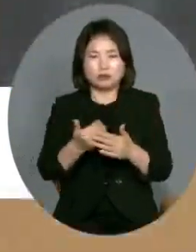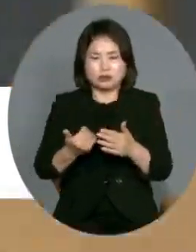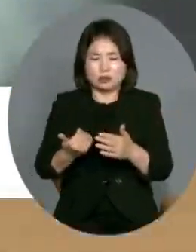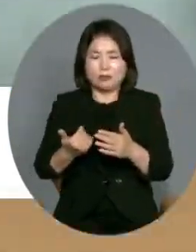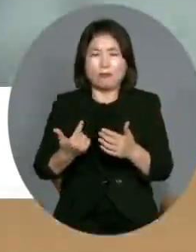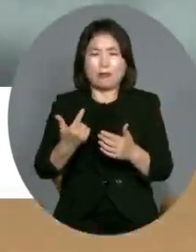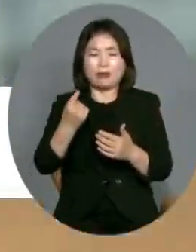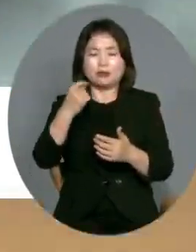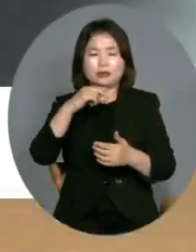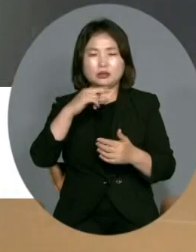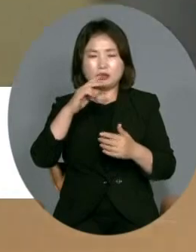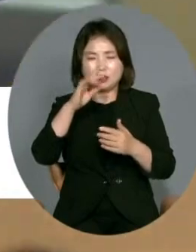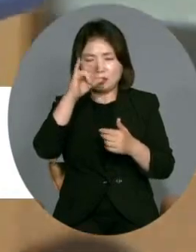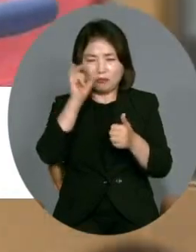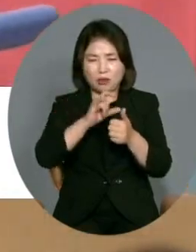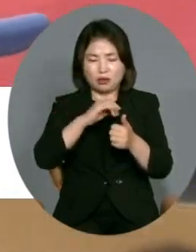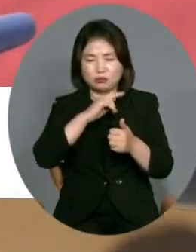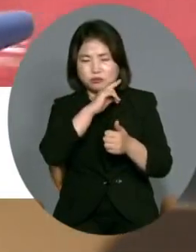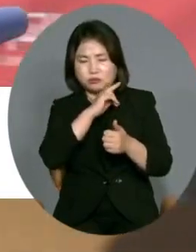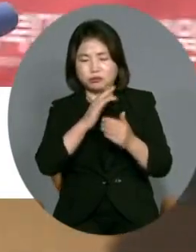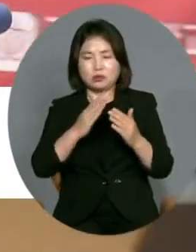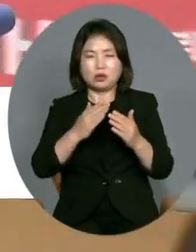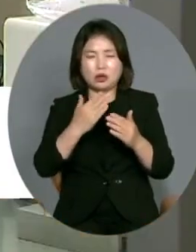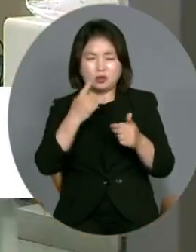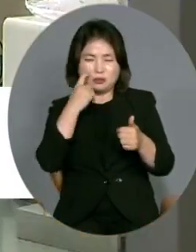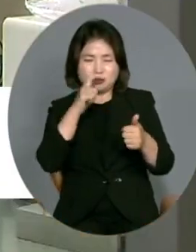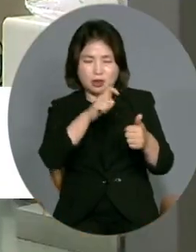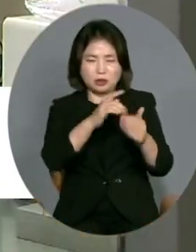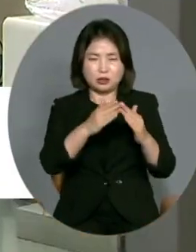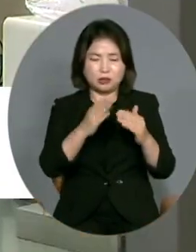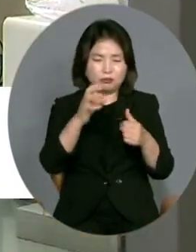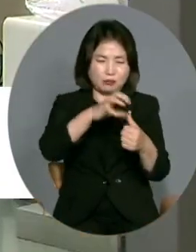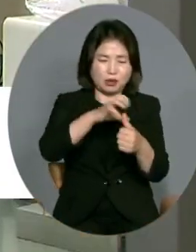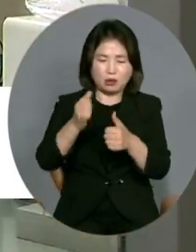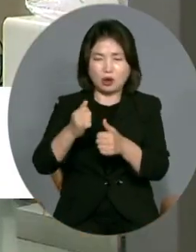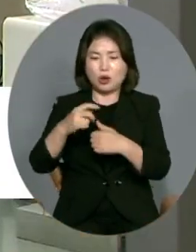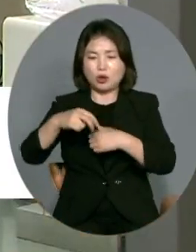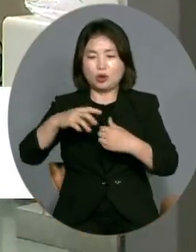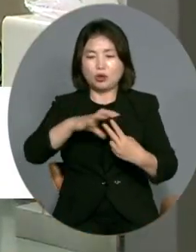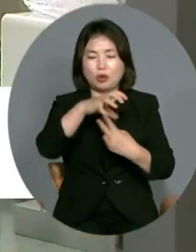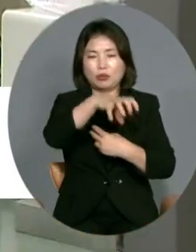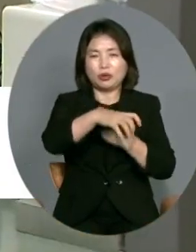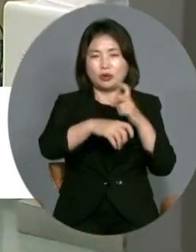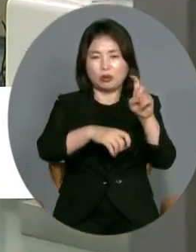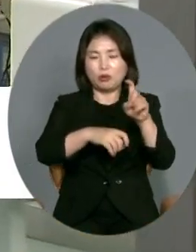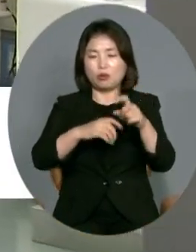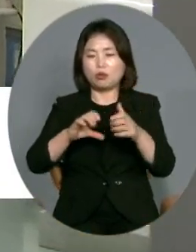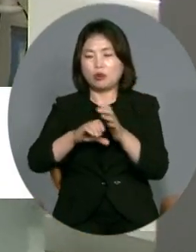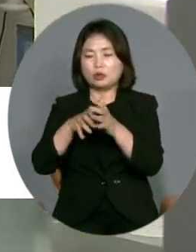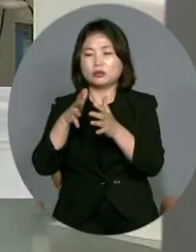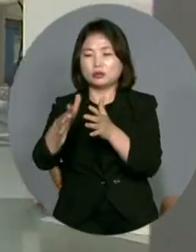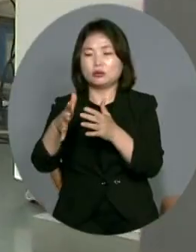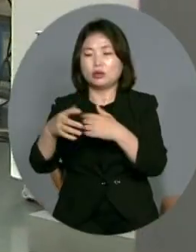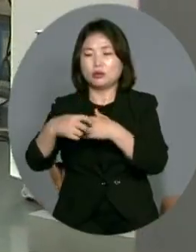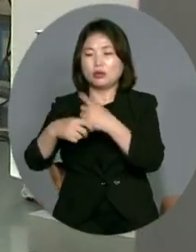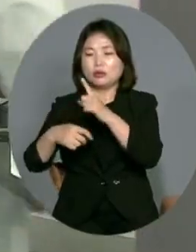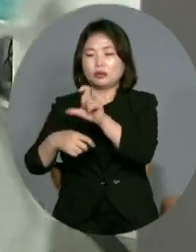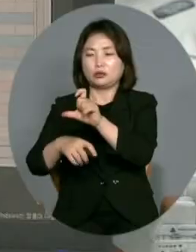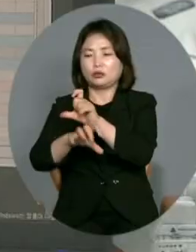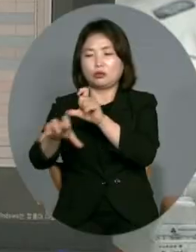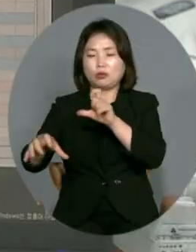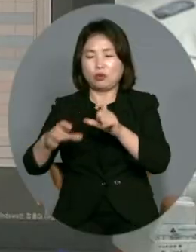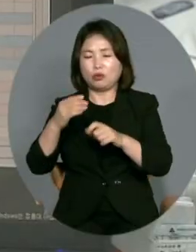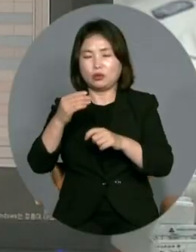감염 의심 자를 선제적으로 분리 조치할 수 있는 음악 장비를 요양병원 열꽃 코로나 1구 전담 병원 15 곳에